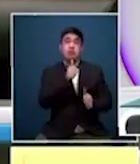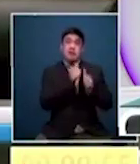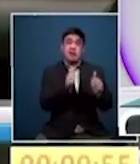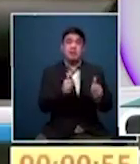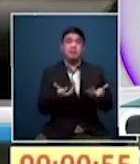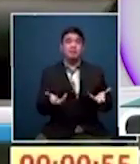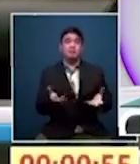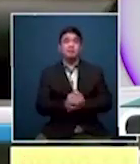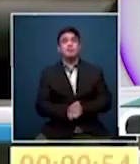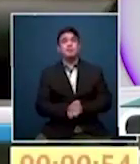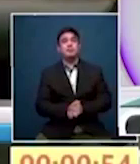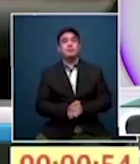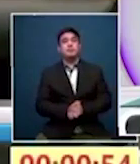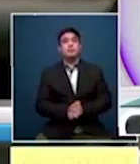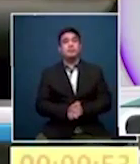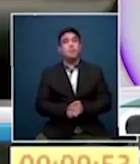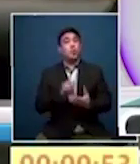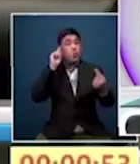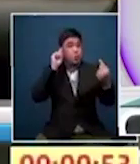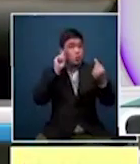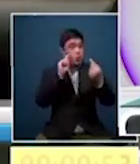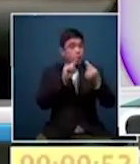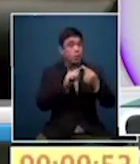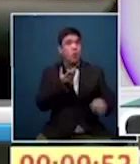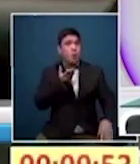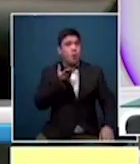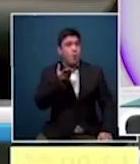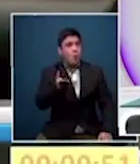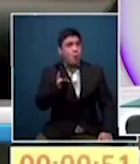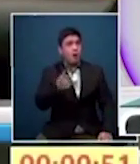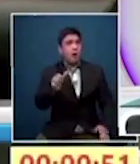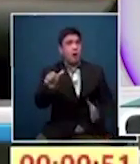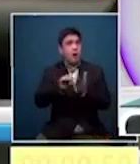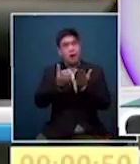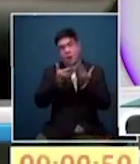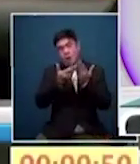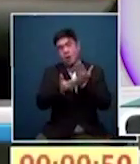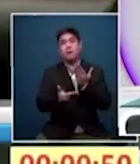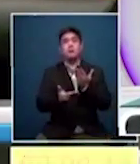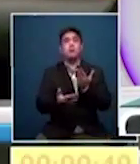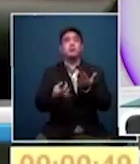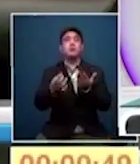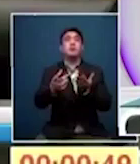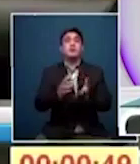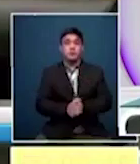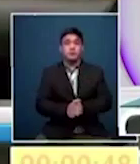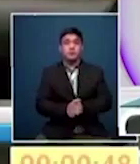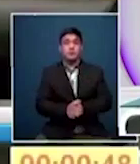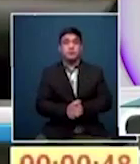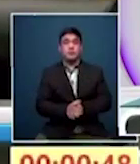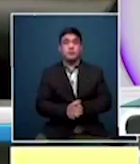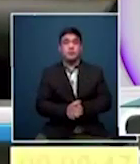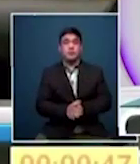ไม่สั่น อ๋อค่ะ ปากกล้าจริงนะ คือ พอคุณทักษิณไปด่าสว.ว่าเป็นพวก